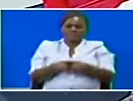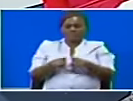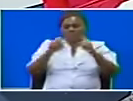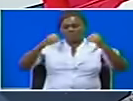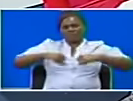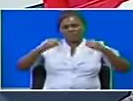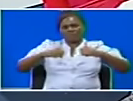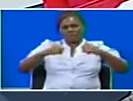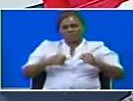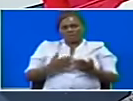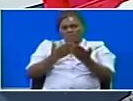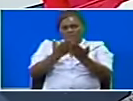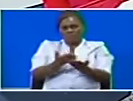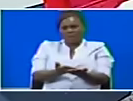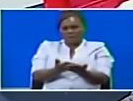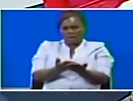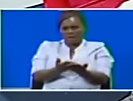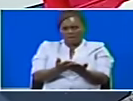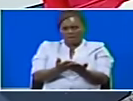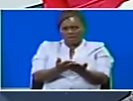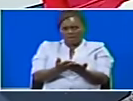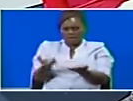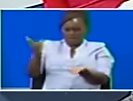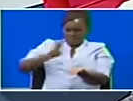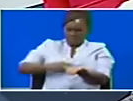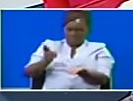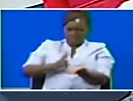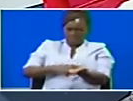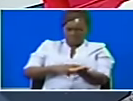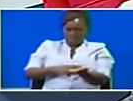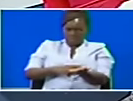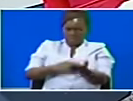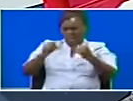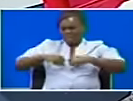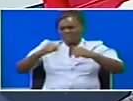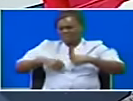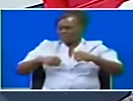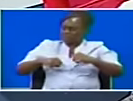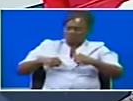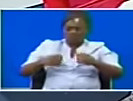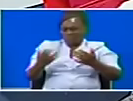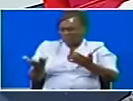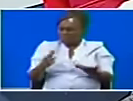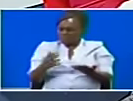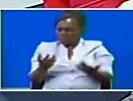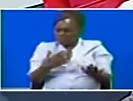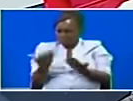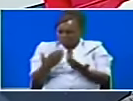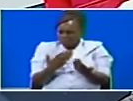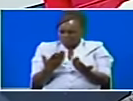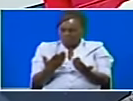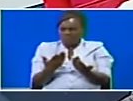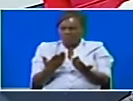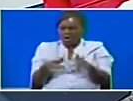je, yaliwasilishwa kwa msajili wa vyama au ni mambo ambayo mnakubaliana, ile inaitwa gentleman's agreement, kwa meza mkasikizana hivi ndivyo mnataka iwe